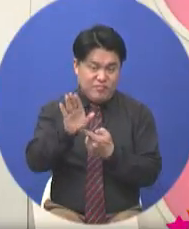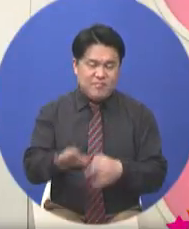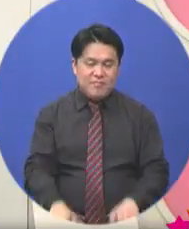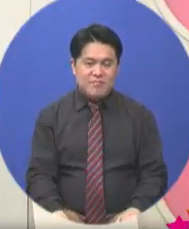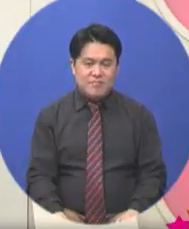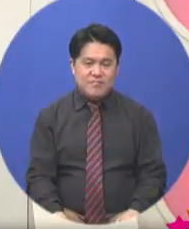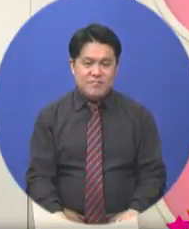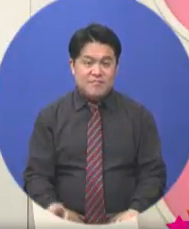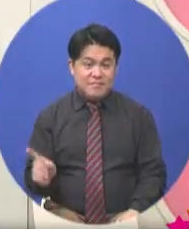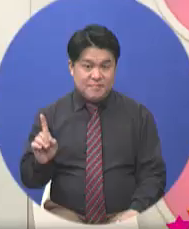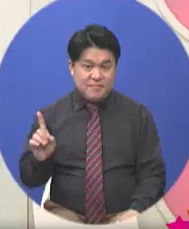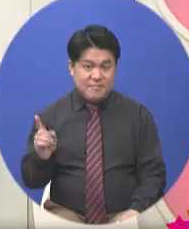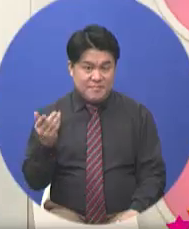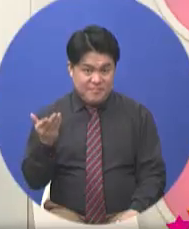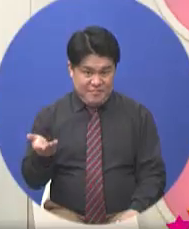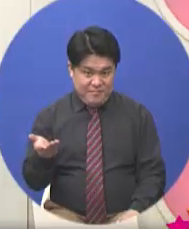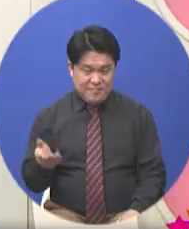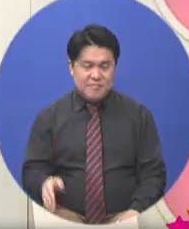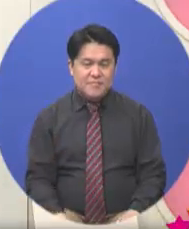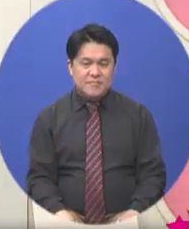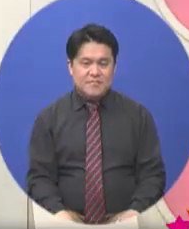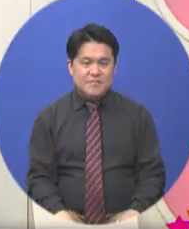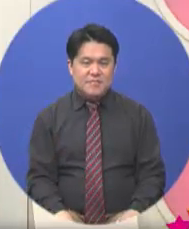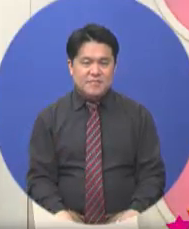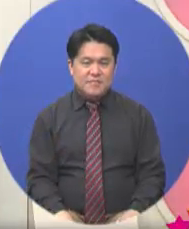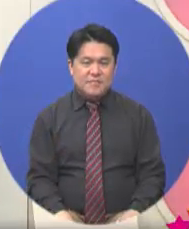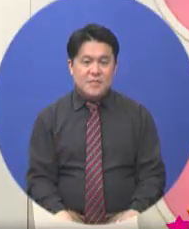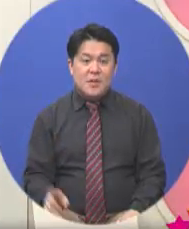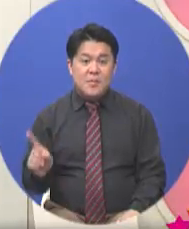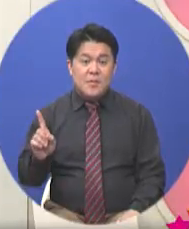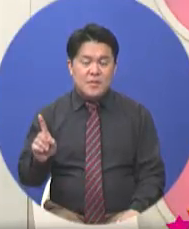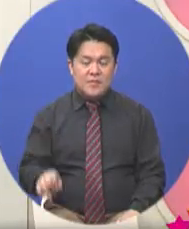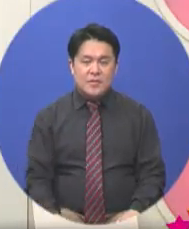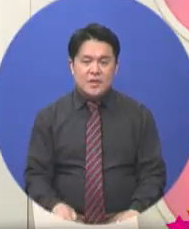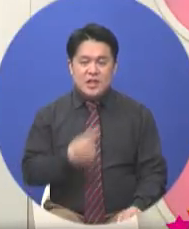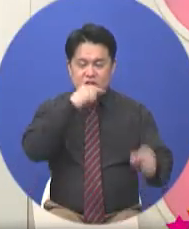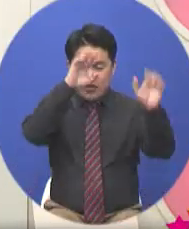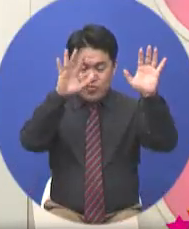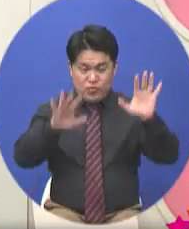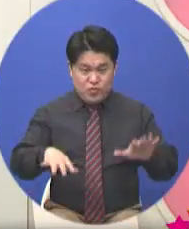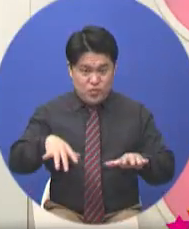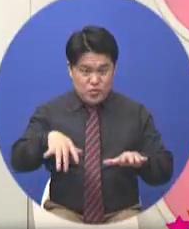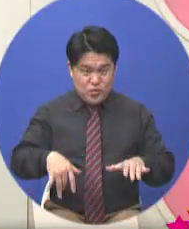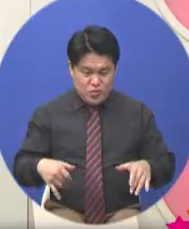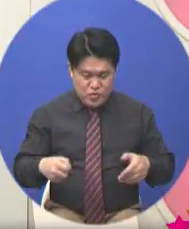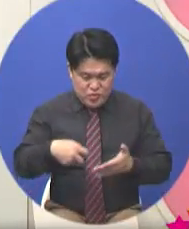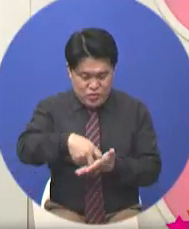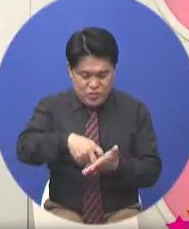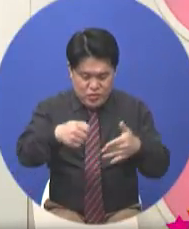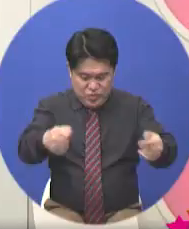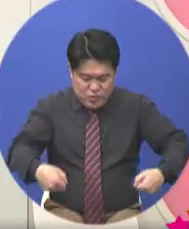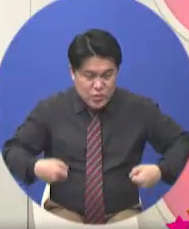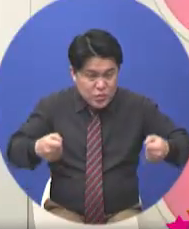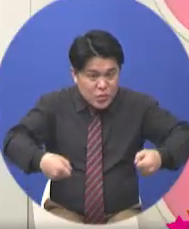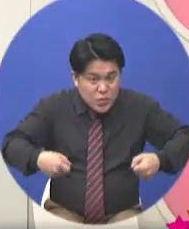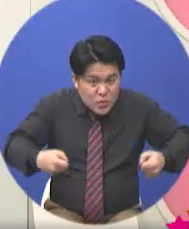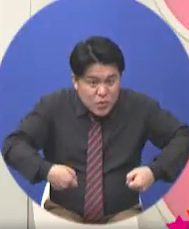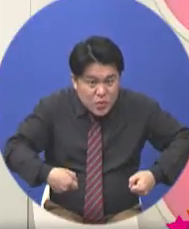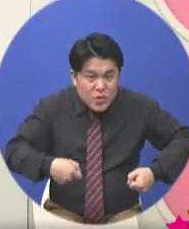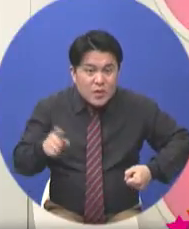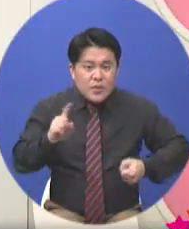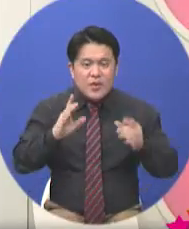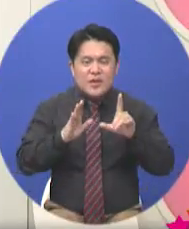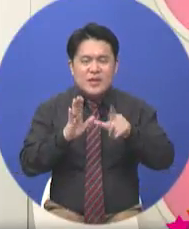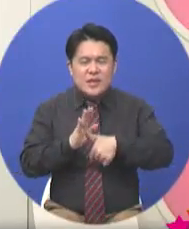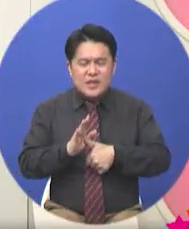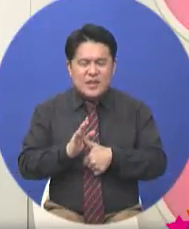하겠습니다. 시간여행 퀴즈. 퀴즈 문제 드릴게요. 눈썰매는 어린 시절에 빼놓을 수 없는 겨울